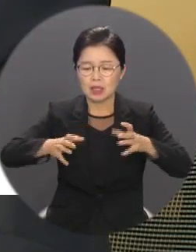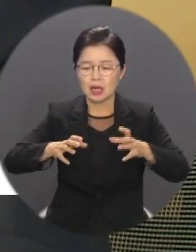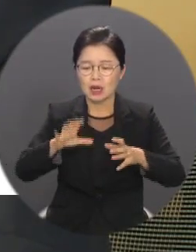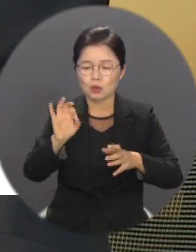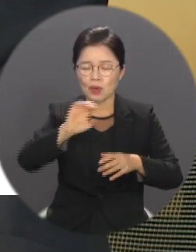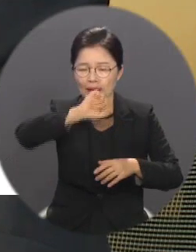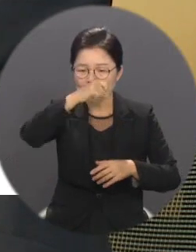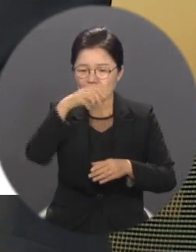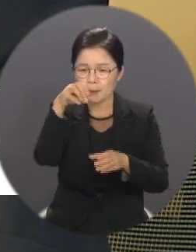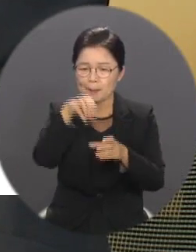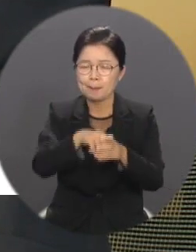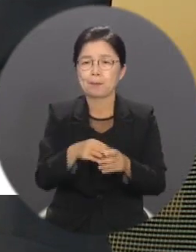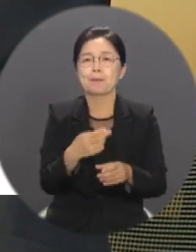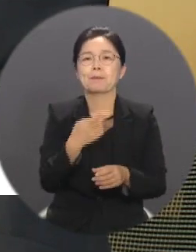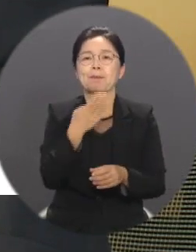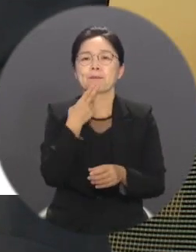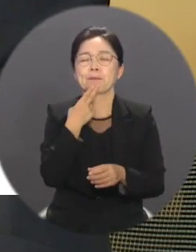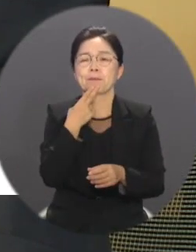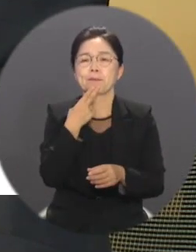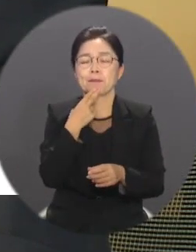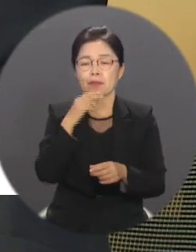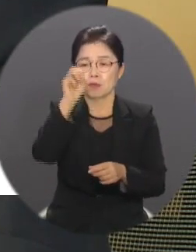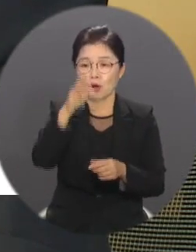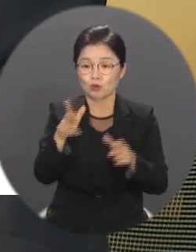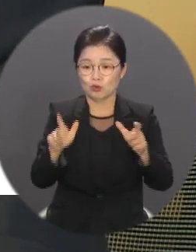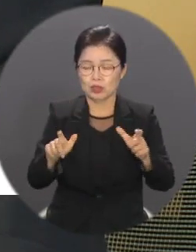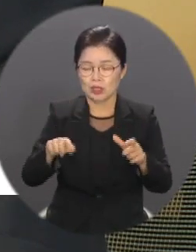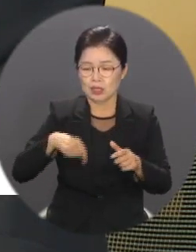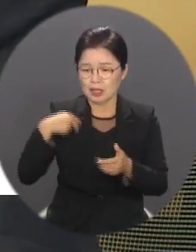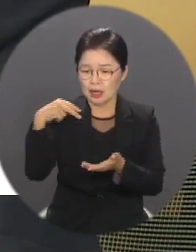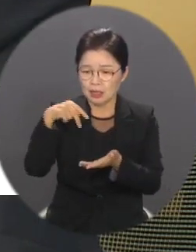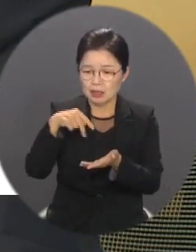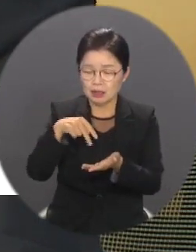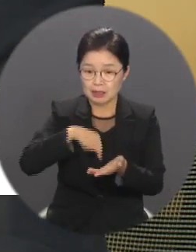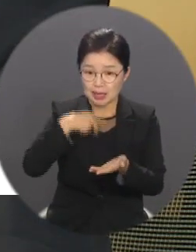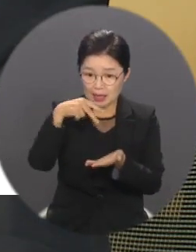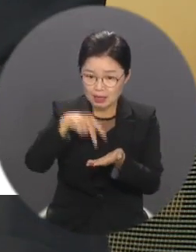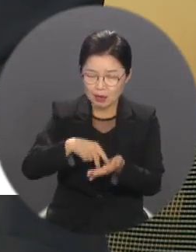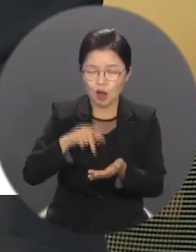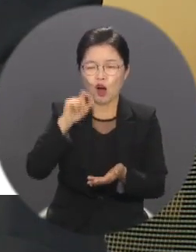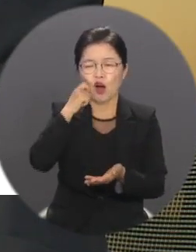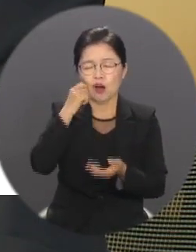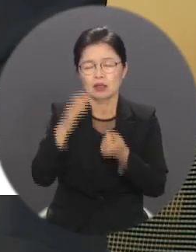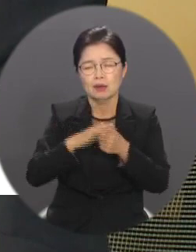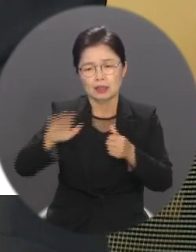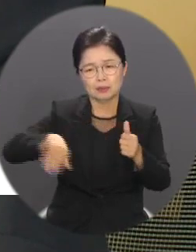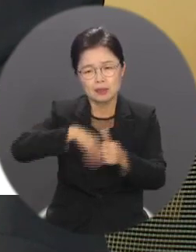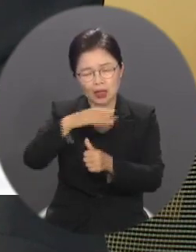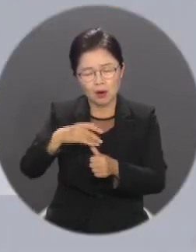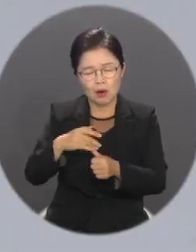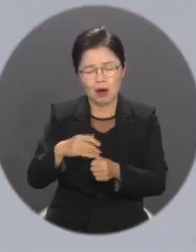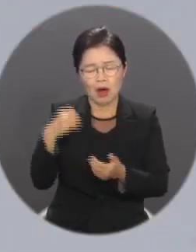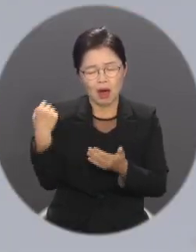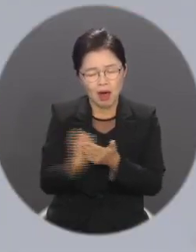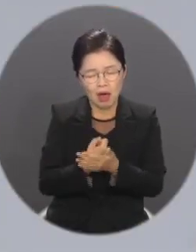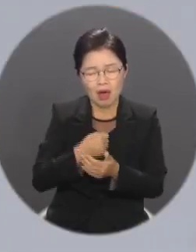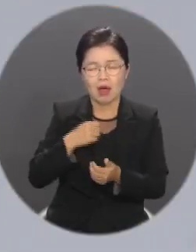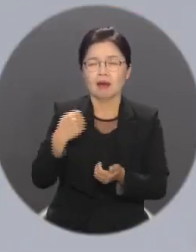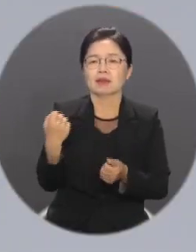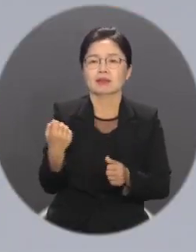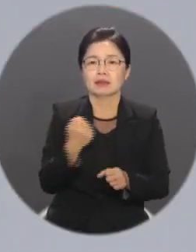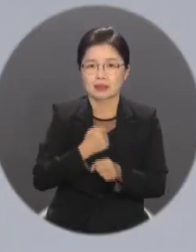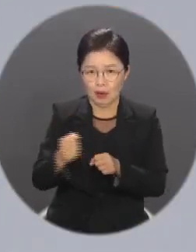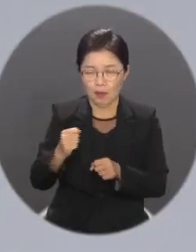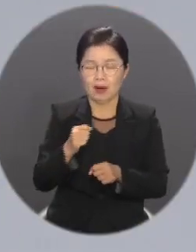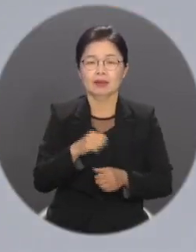됐습니다 예정작 입덕 않았기 때문에 이런 국기의 절실한 표현된 안타까울 뿐이고 좀 당혹 스럽습니다 보편적 복지